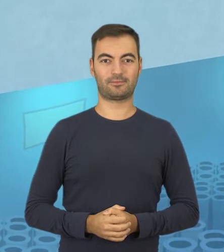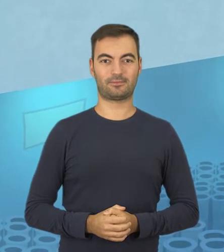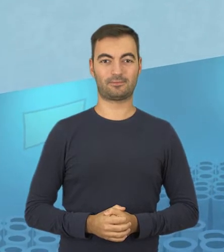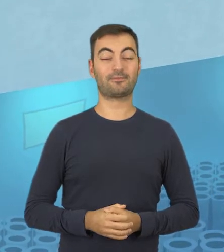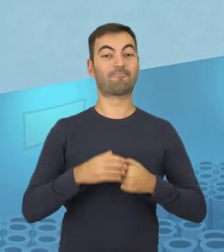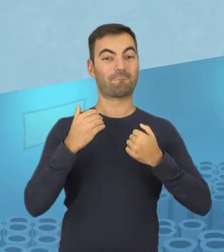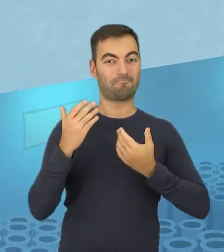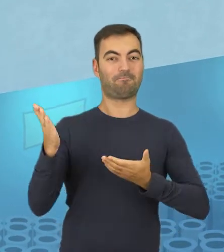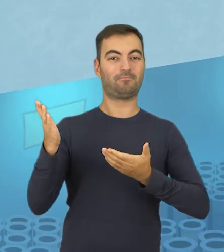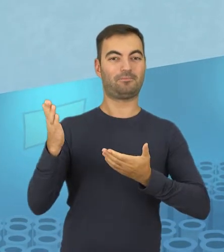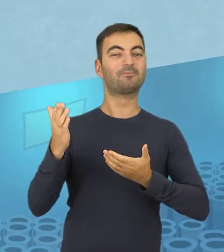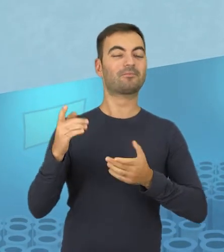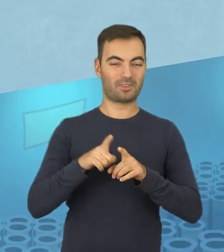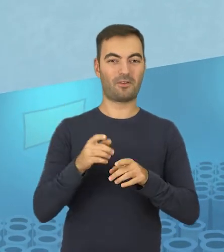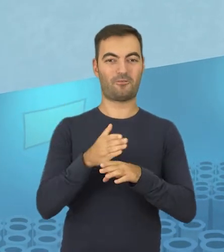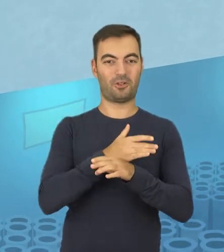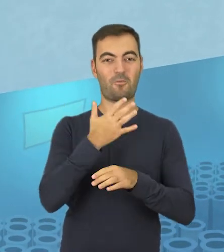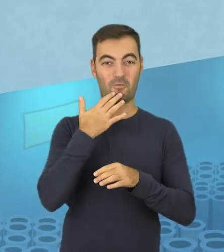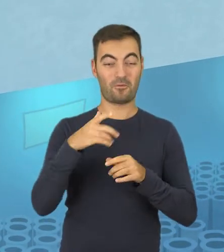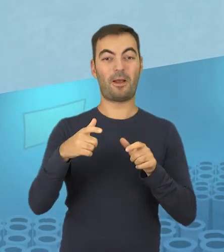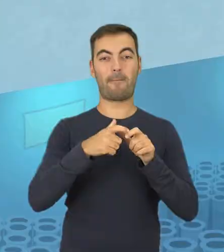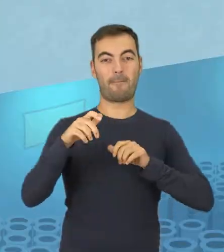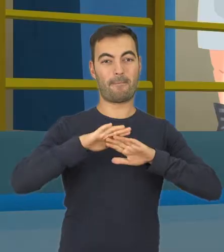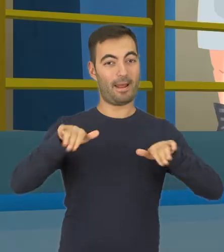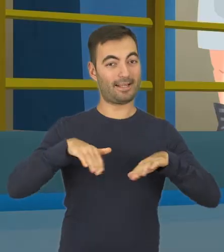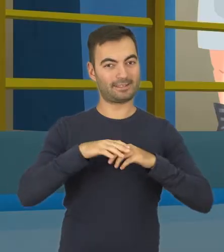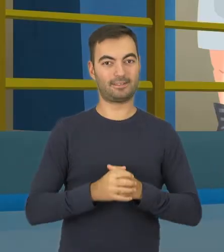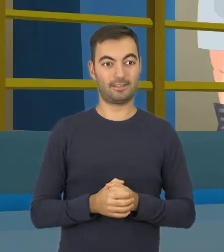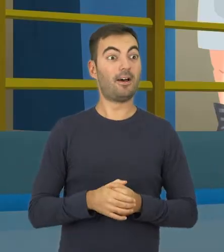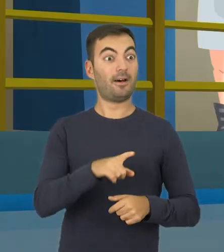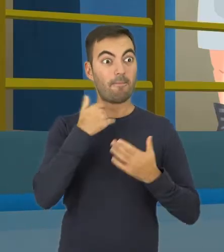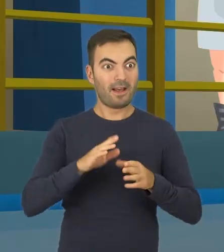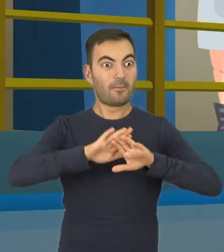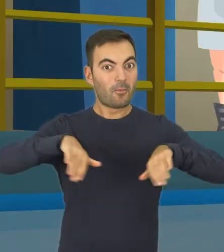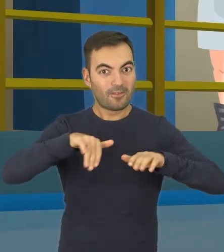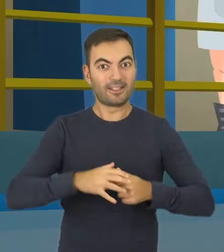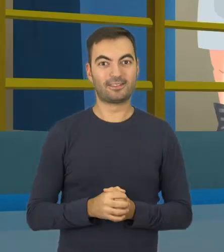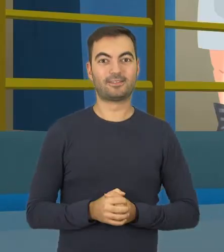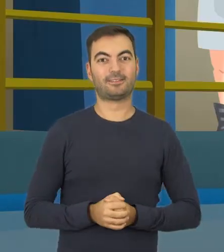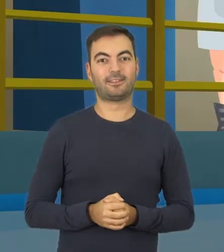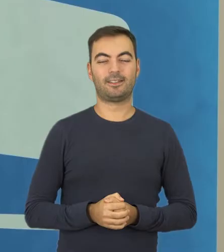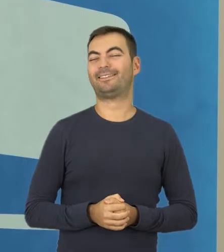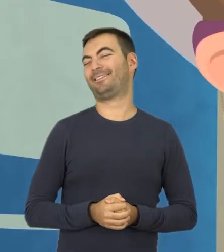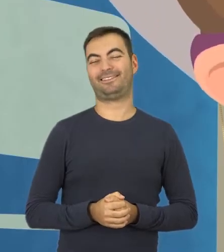A to jest obiecany basen. Będziemy pływać?